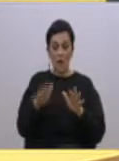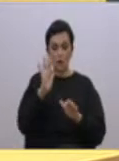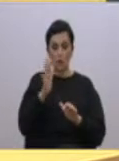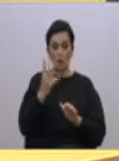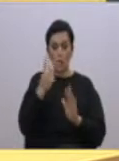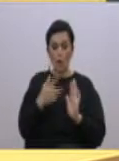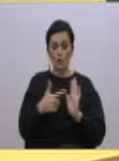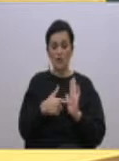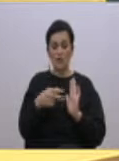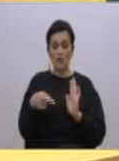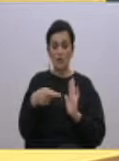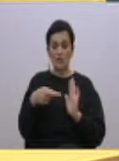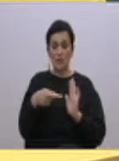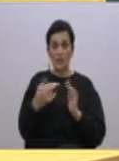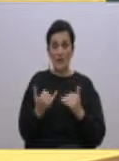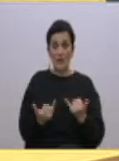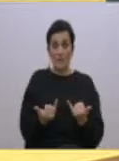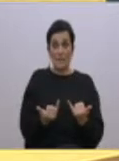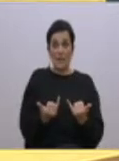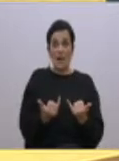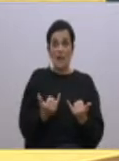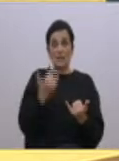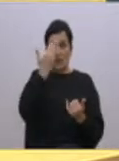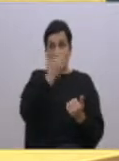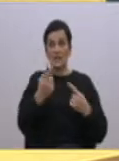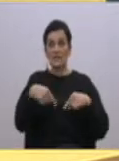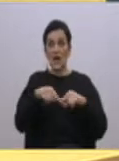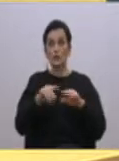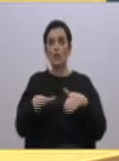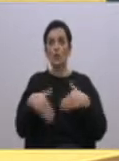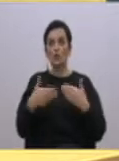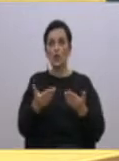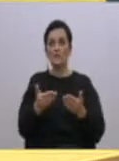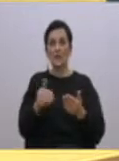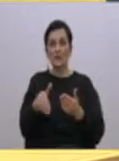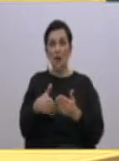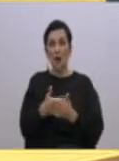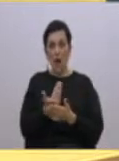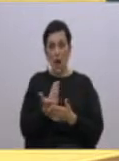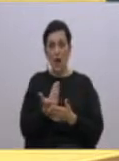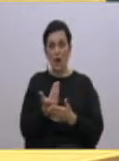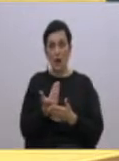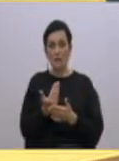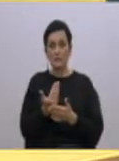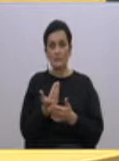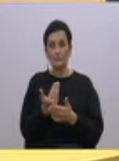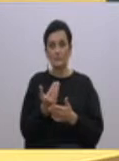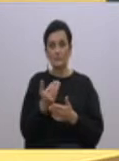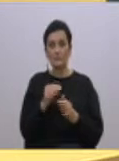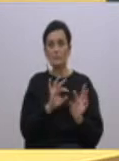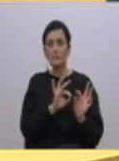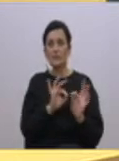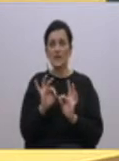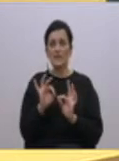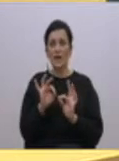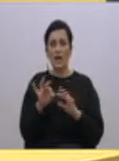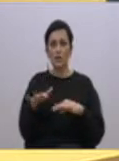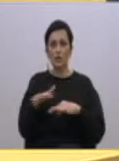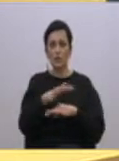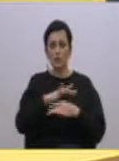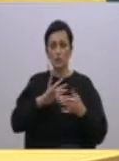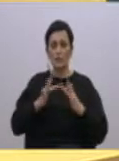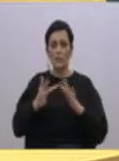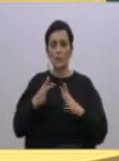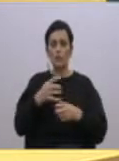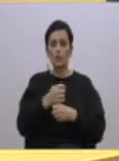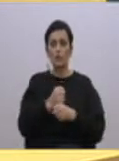27 დეკემბერს. დღეს ასევე საზოგადოება შევთავაზეთ კიდევ ახალი ინტერაქტიული პლატფორმა, ეს გახლავთ